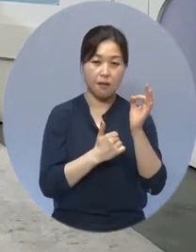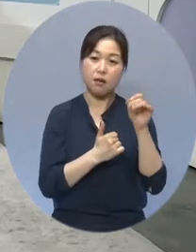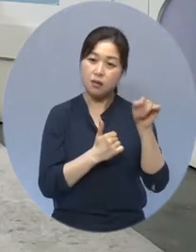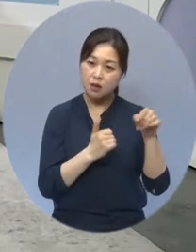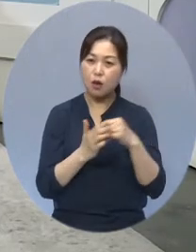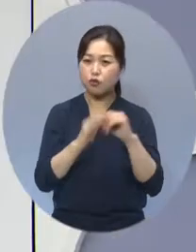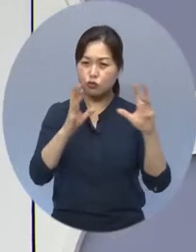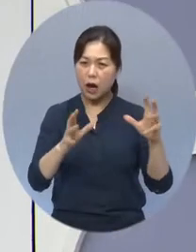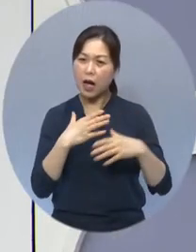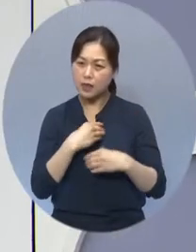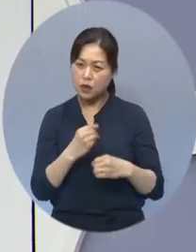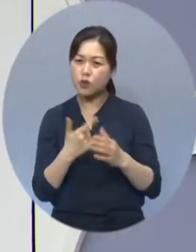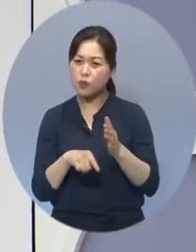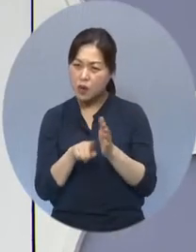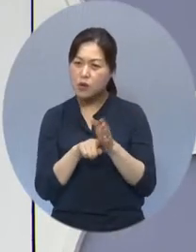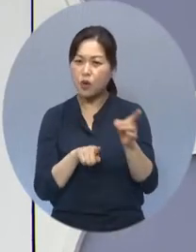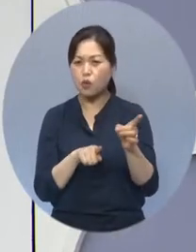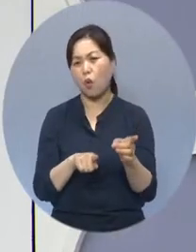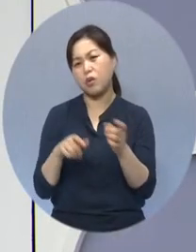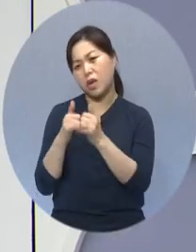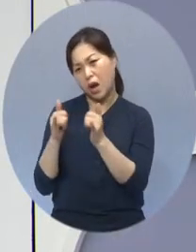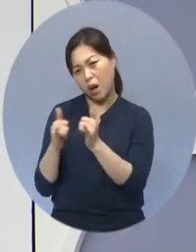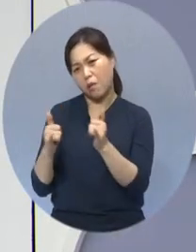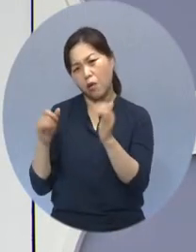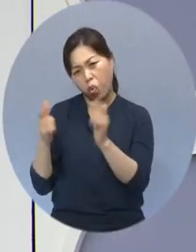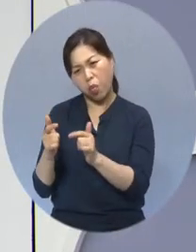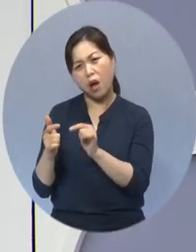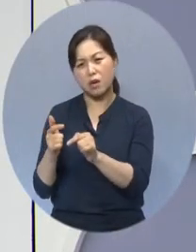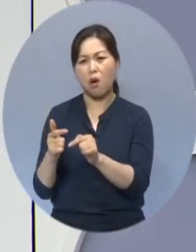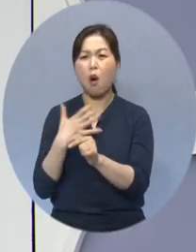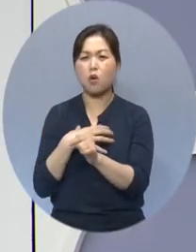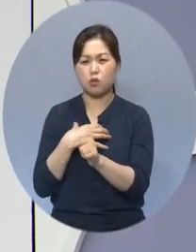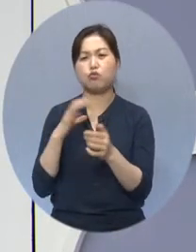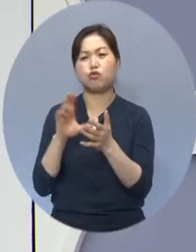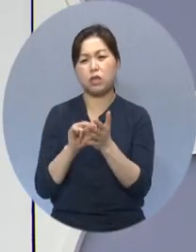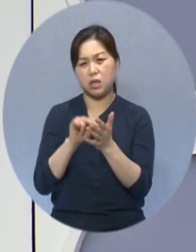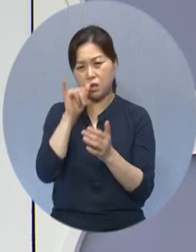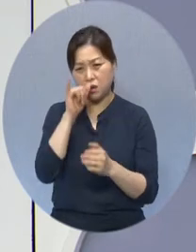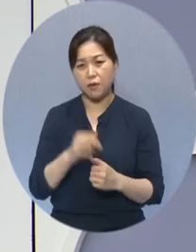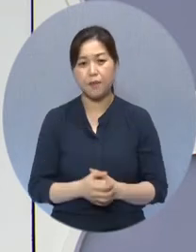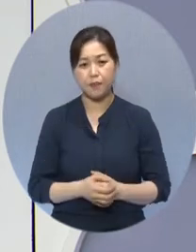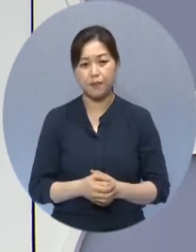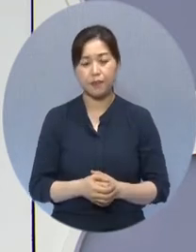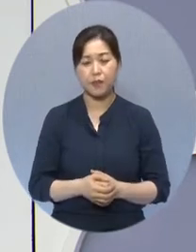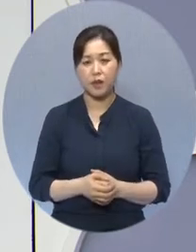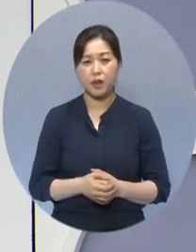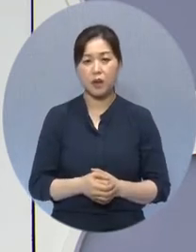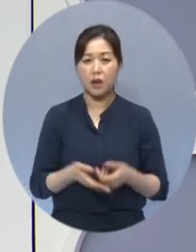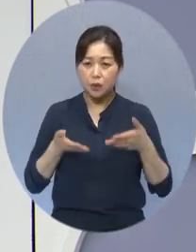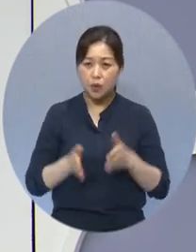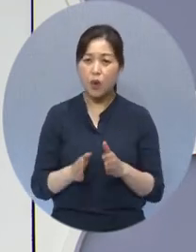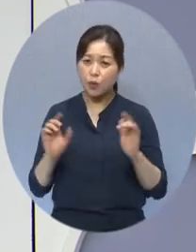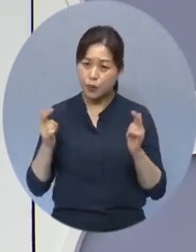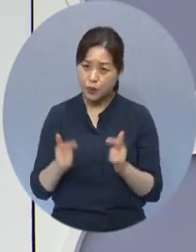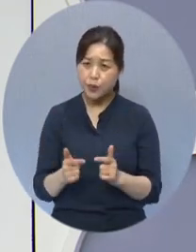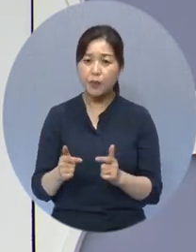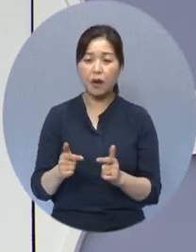그렇죠. 뭐 우리 이제 징병제를 선택하고 거지. 있는 우리 국가로서는 저출산이 되면 정말